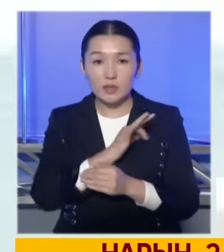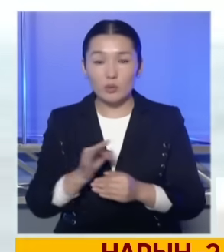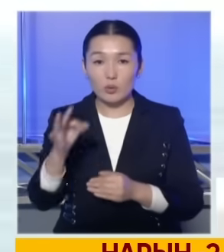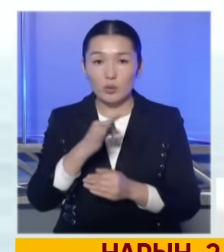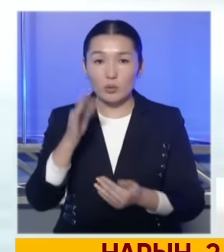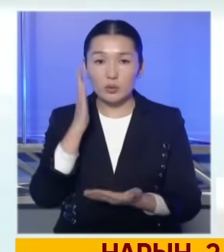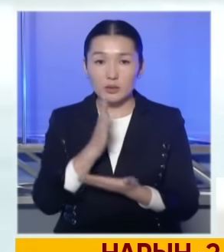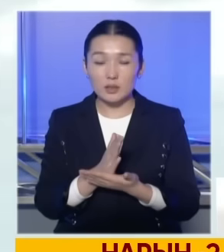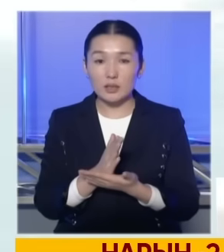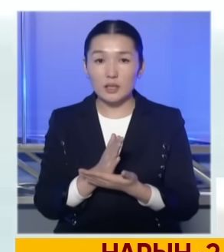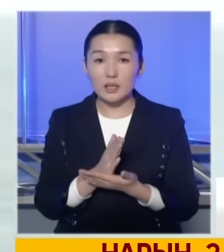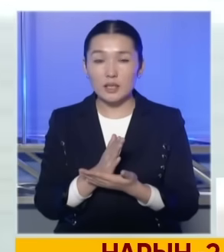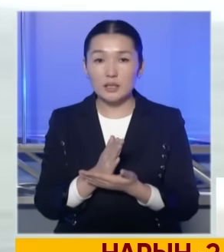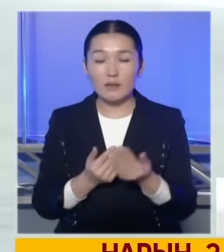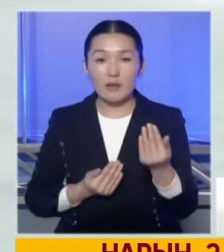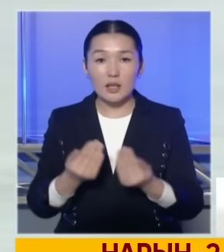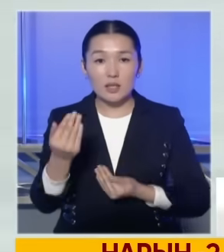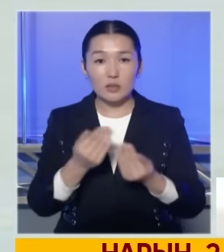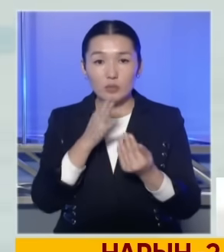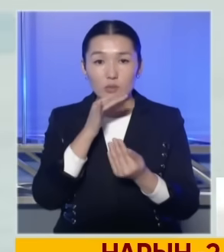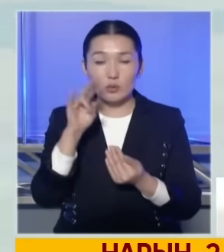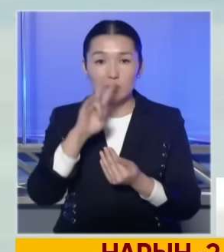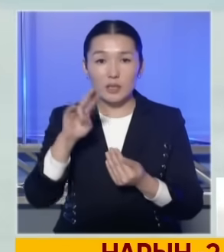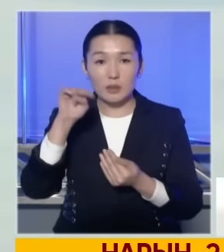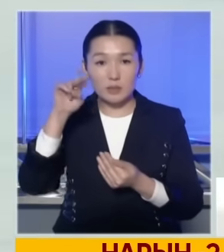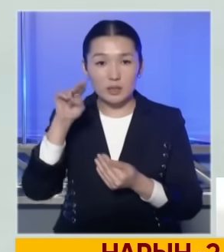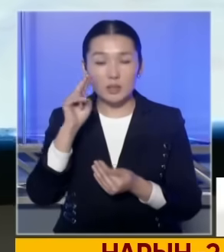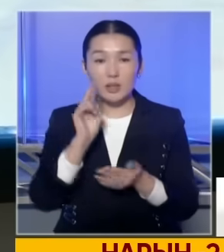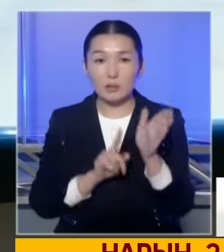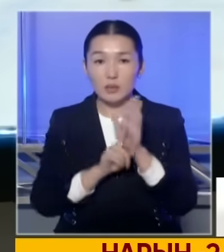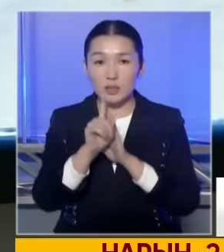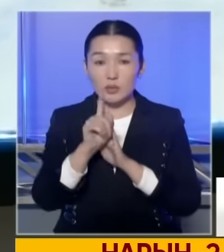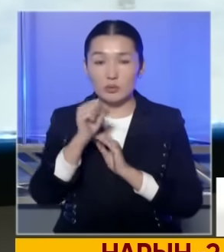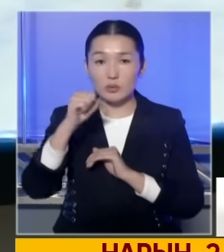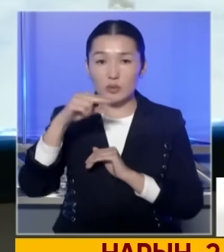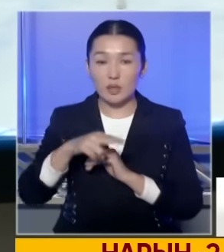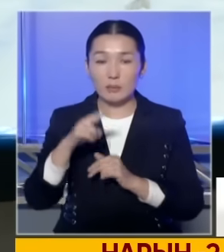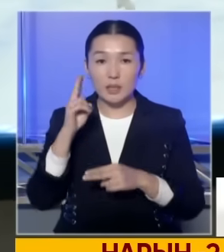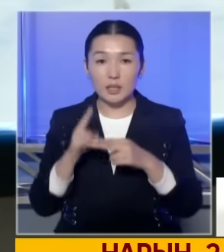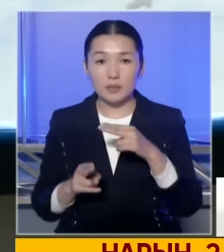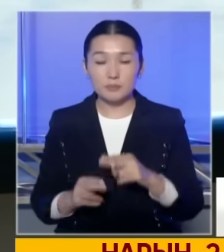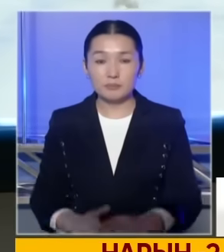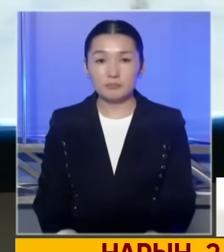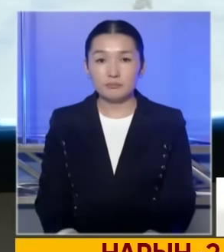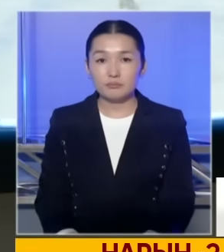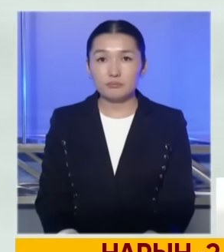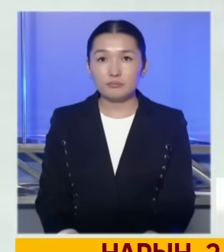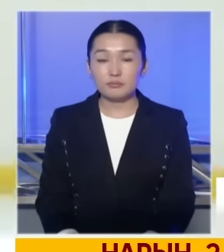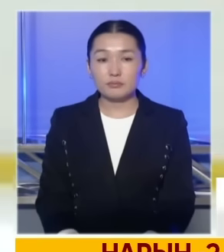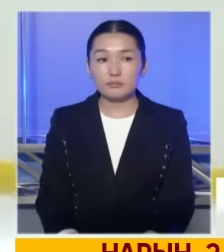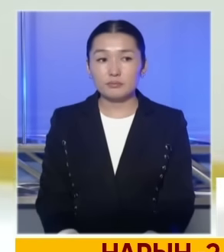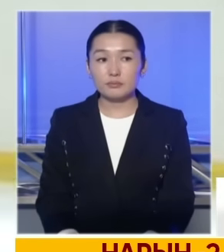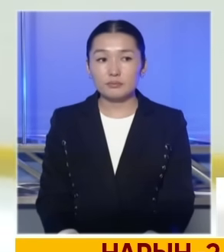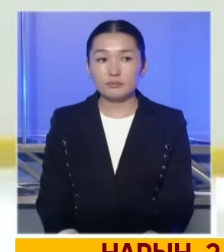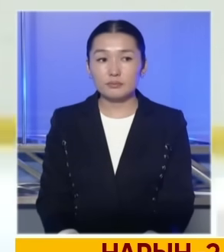облустарында жайгашкан. Лыжа тээүү мезгили ноябрь-декабрь айларында башталып, апрелге чейин созулат.